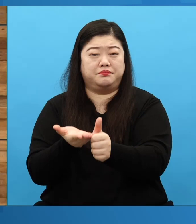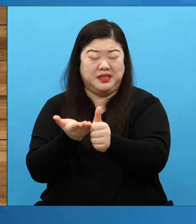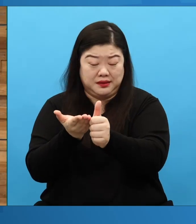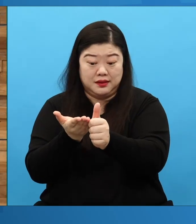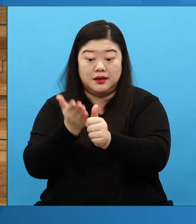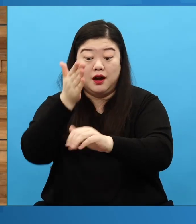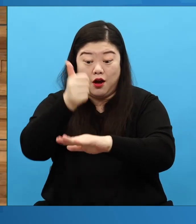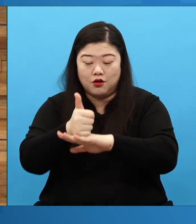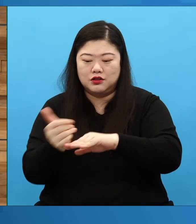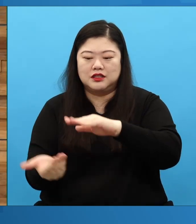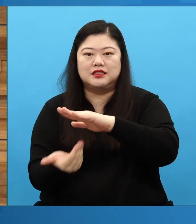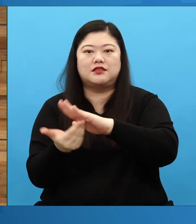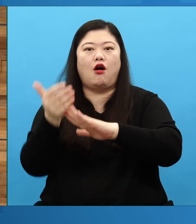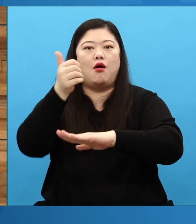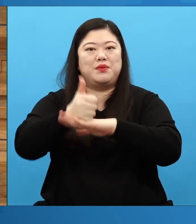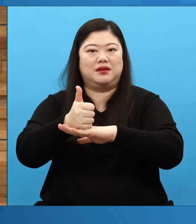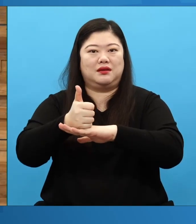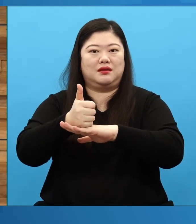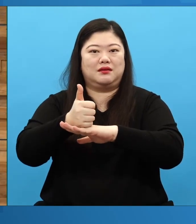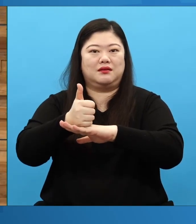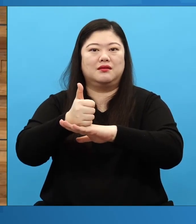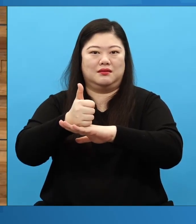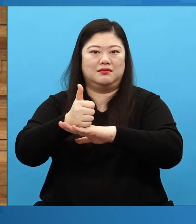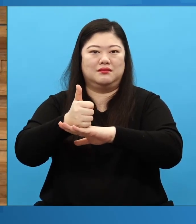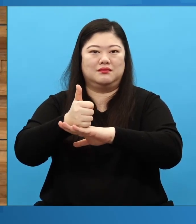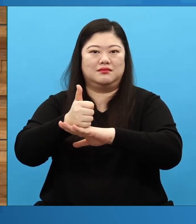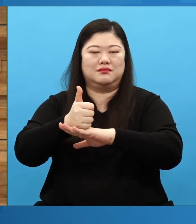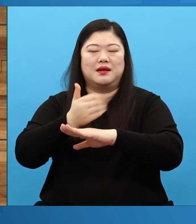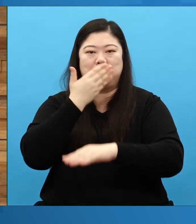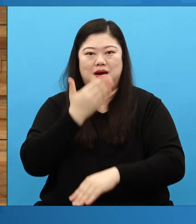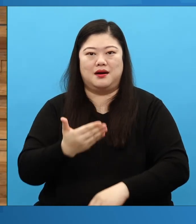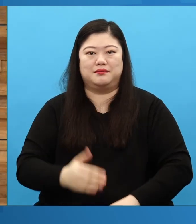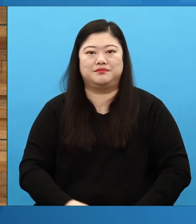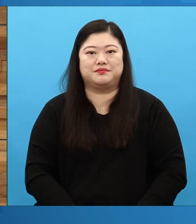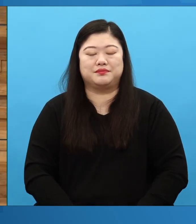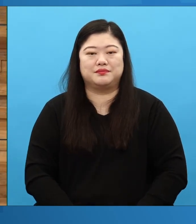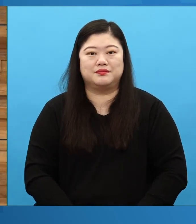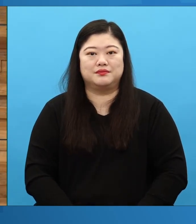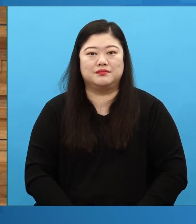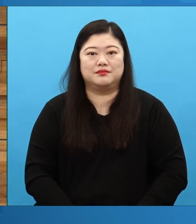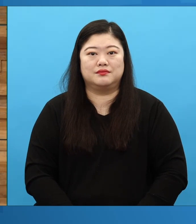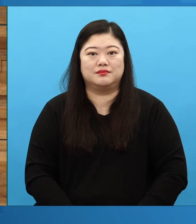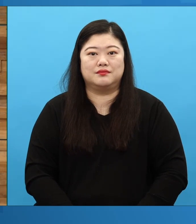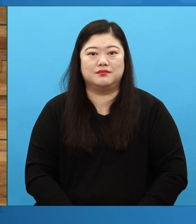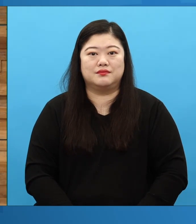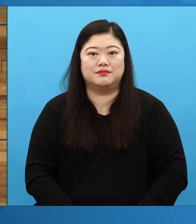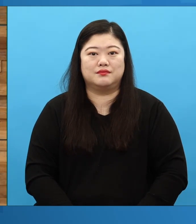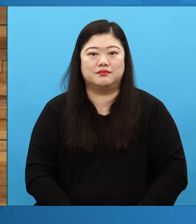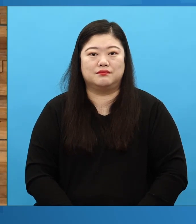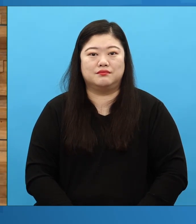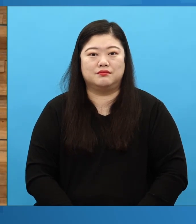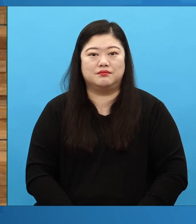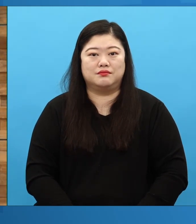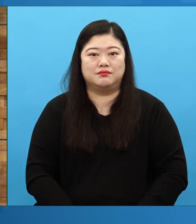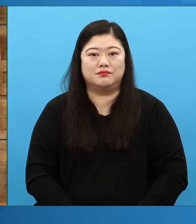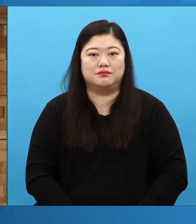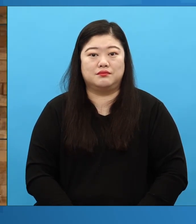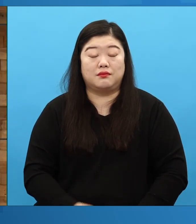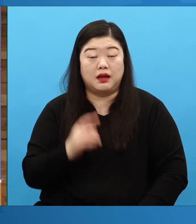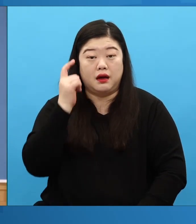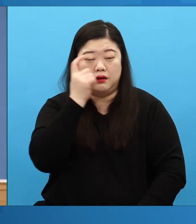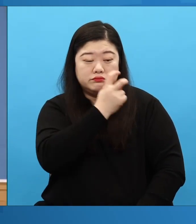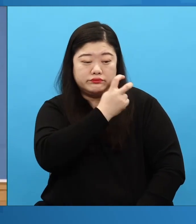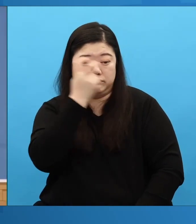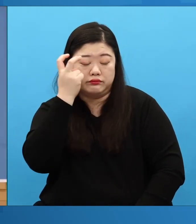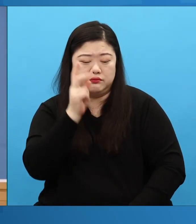And raising up the gifted and talented, the summits. 괜찮은 쓰임 받는 인재 하나만 나와도 역사를 하는 거죠. And even if we just raise up one gifted